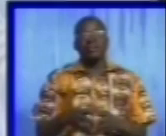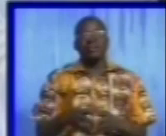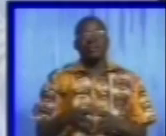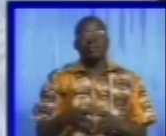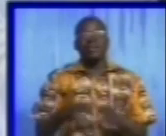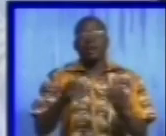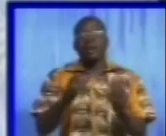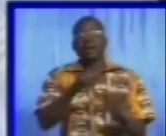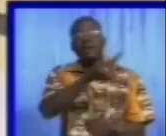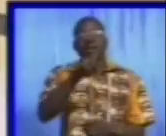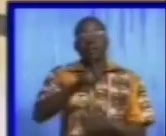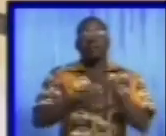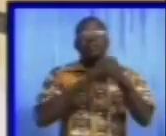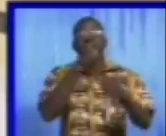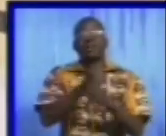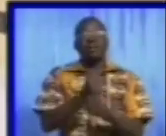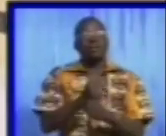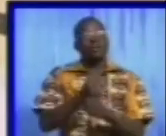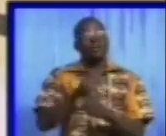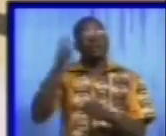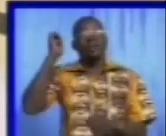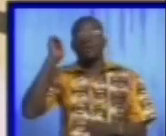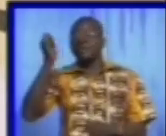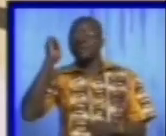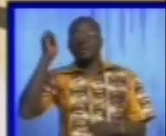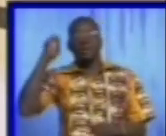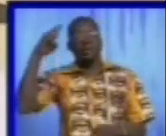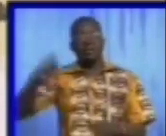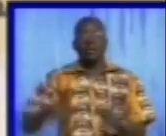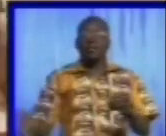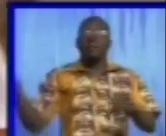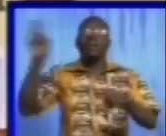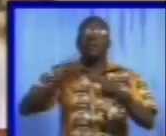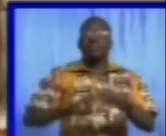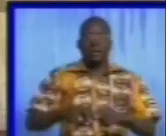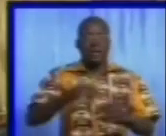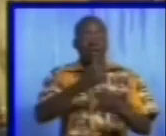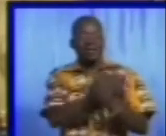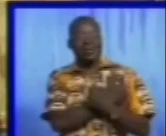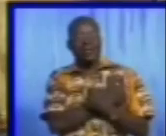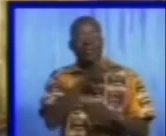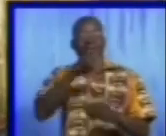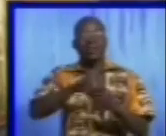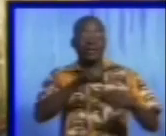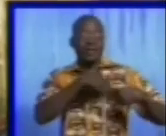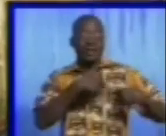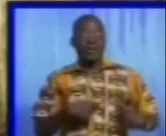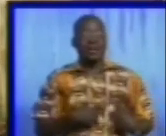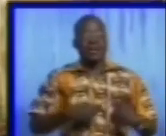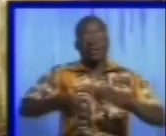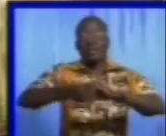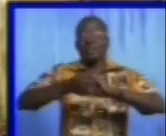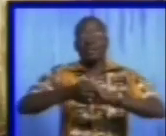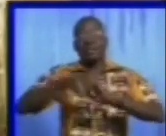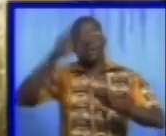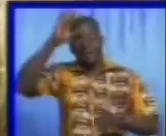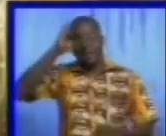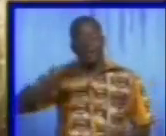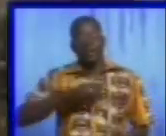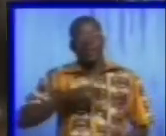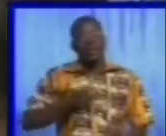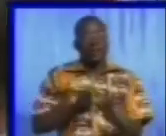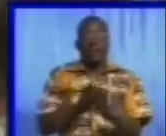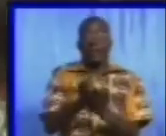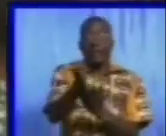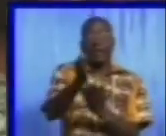En 100 ans d'évangélisation, l'Église a pu s'aimer l'amour dans les cœurs et susciter la solidarité humaine. Des fidèles